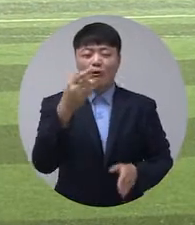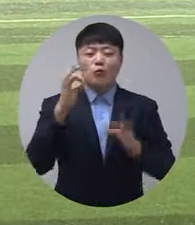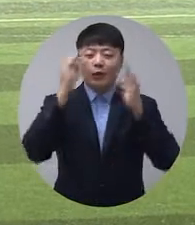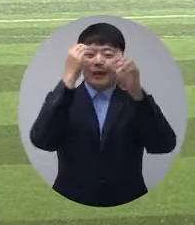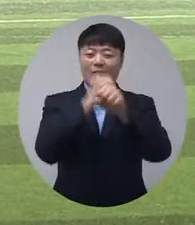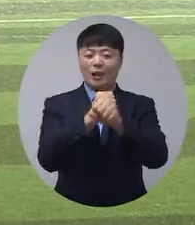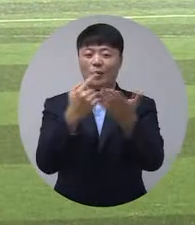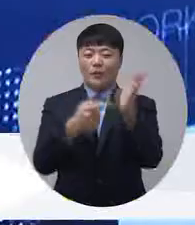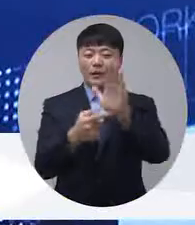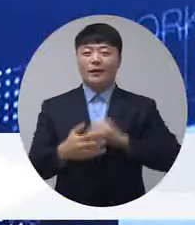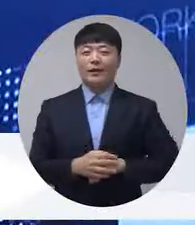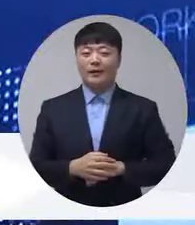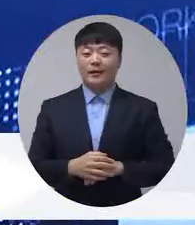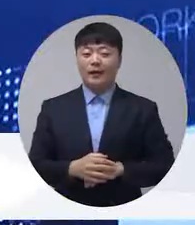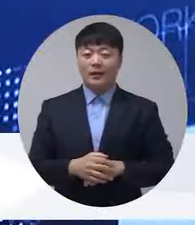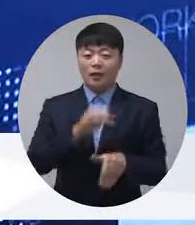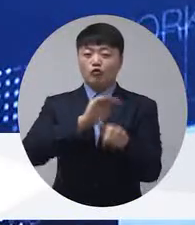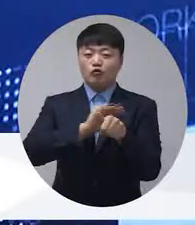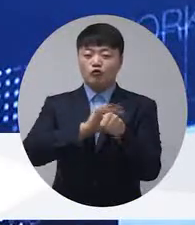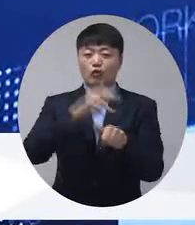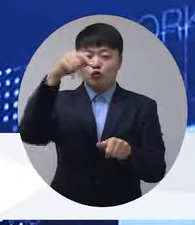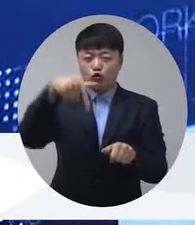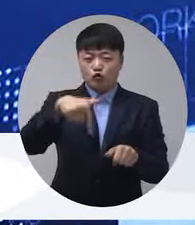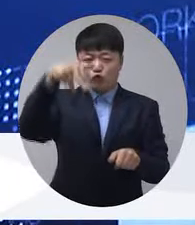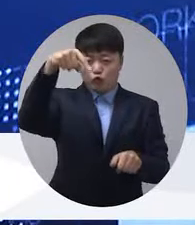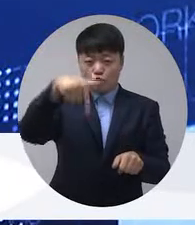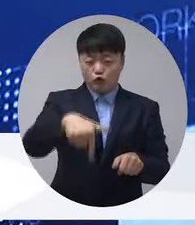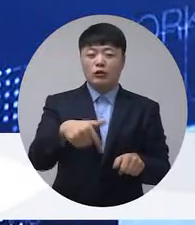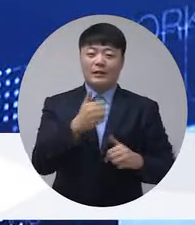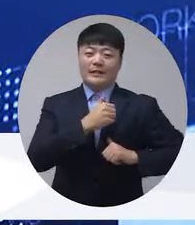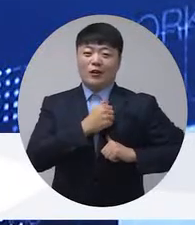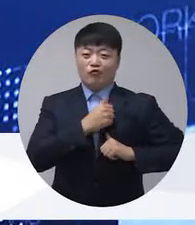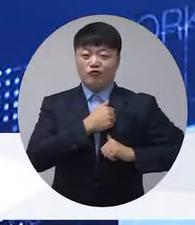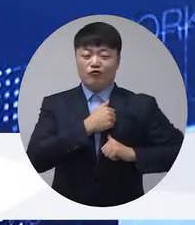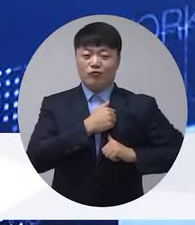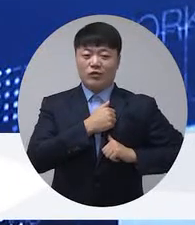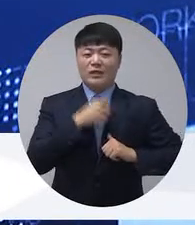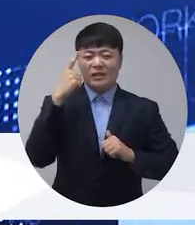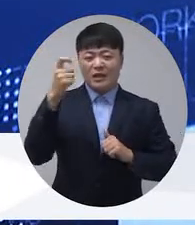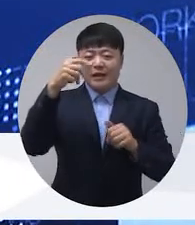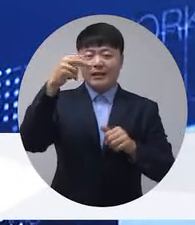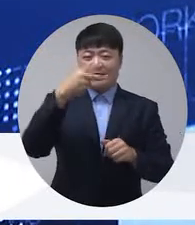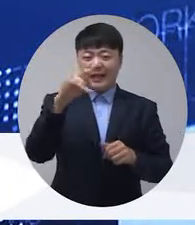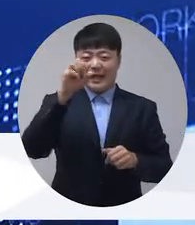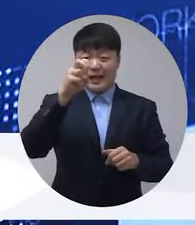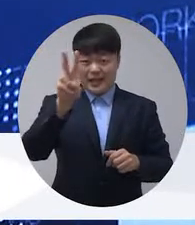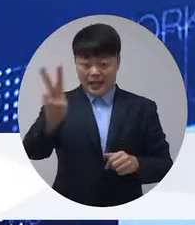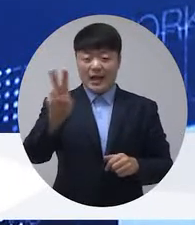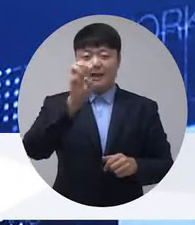밝혔습니다 신라 죽죽 장부의 충절과 용맹을 기리는 제 34회 대야 문화제가